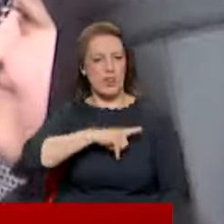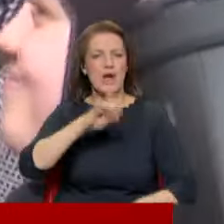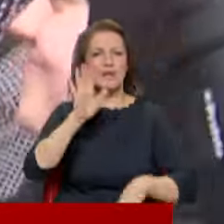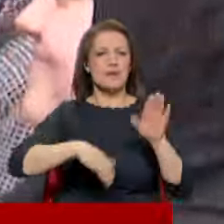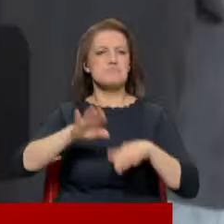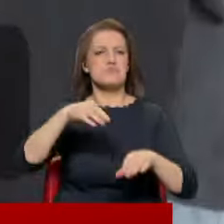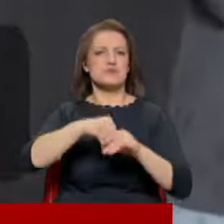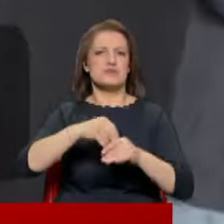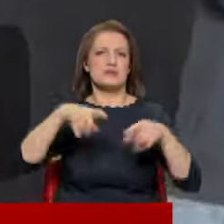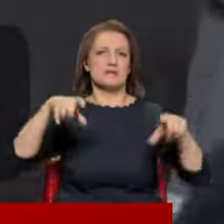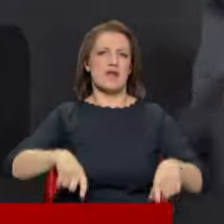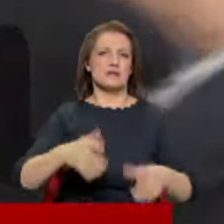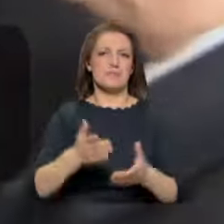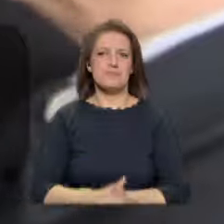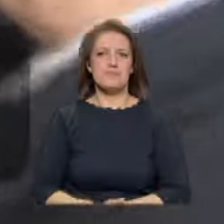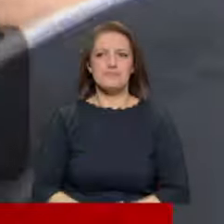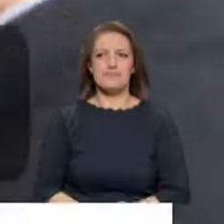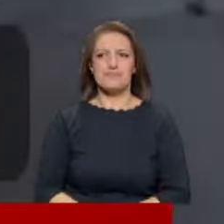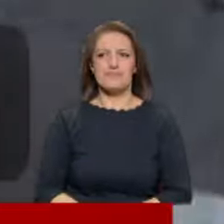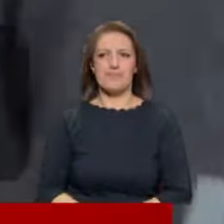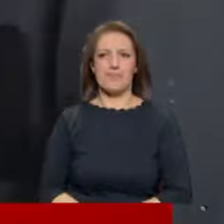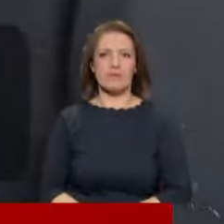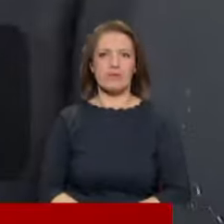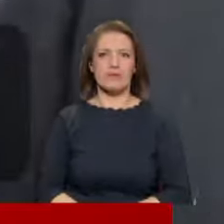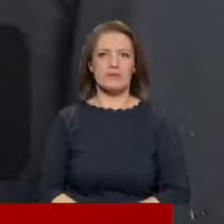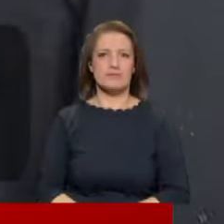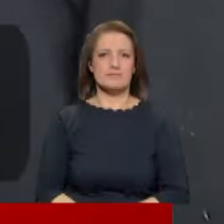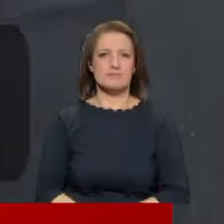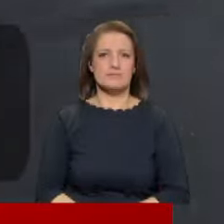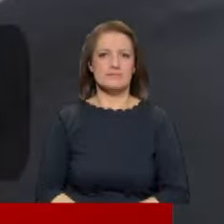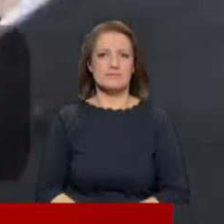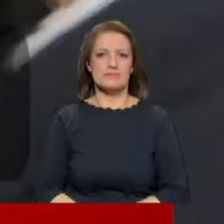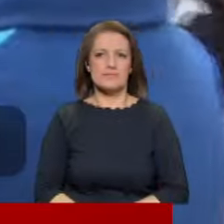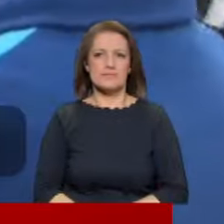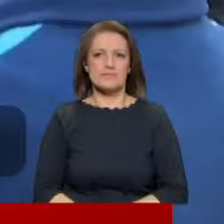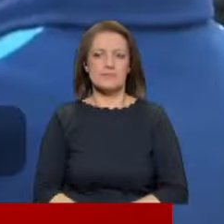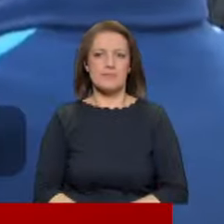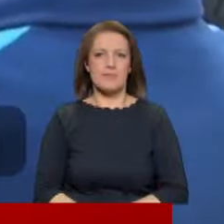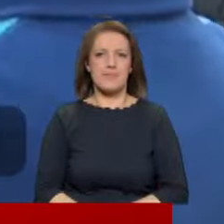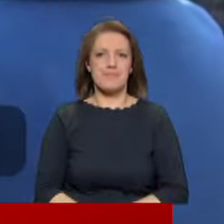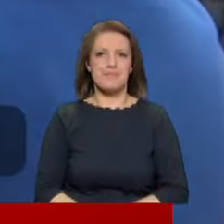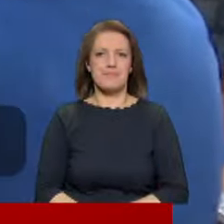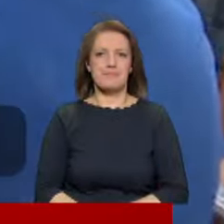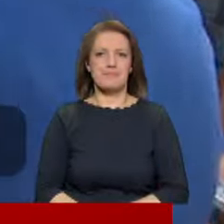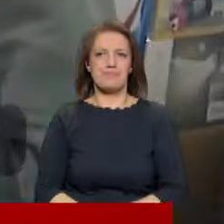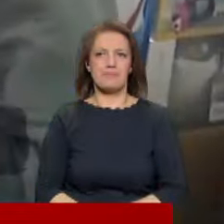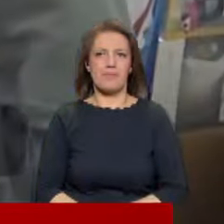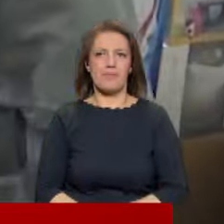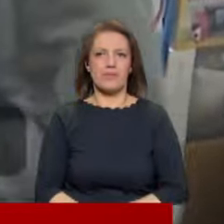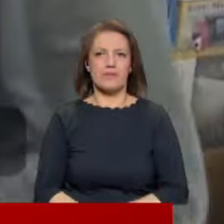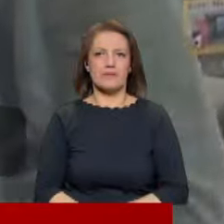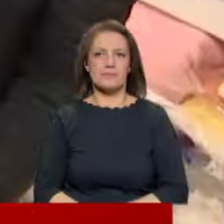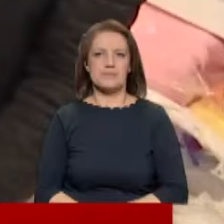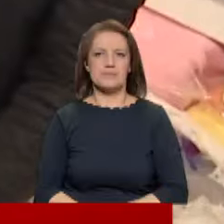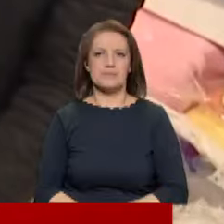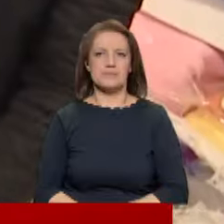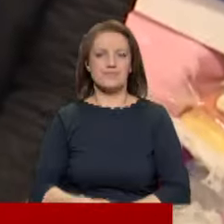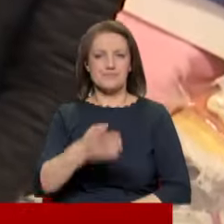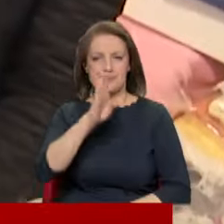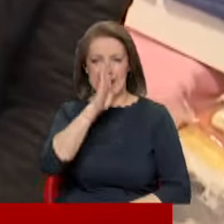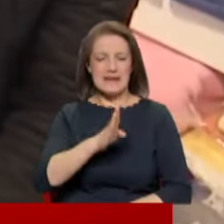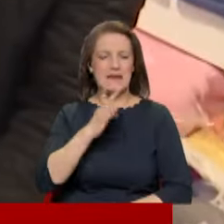için sahadaydı. Belediye başkanı. Kolay gelsin. Hayırlı işler olsun. Başkanımıza destek bekliyoruz. Belediye başkanımız.